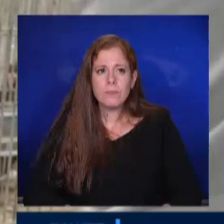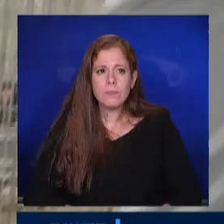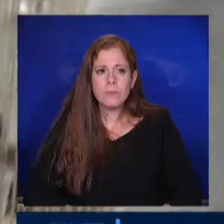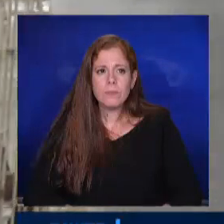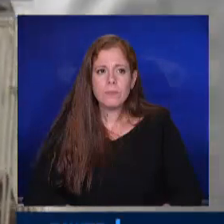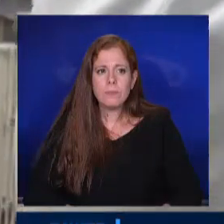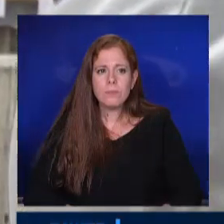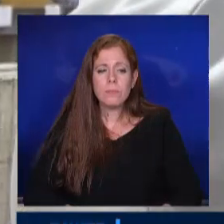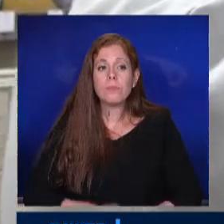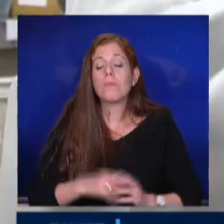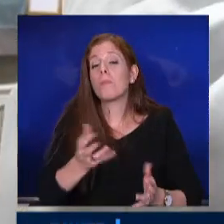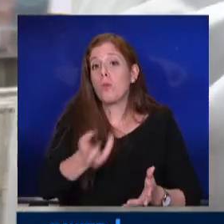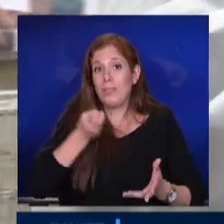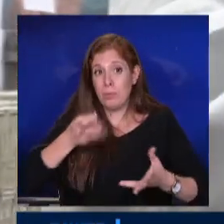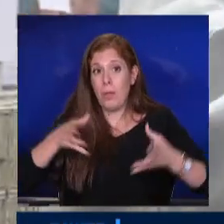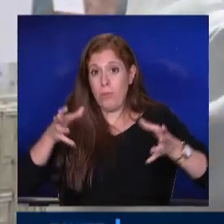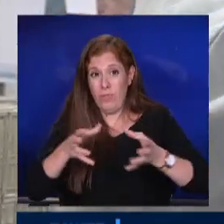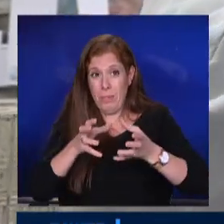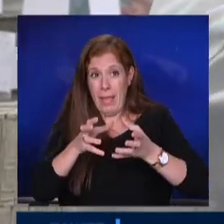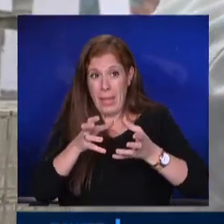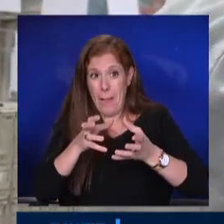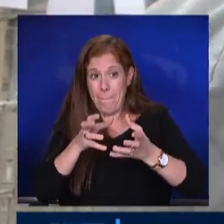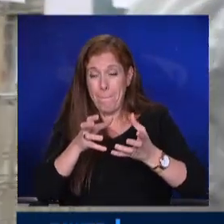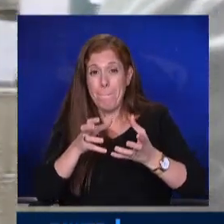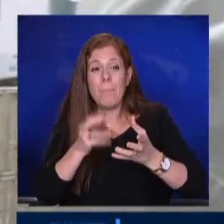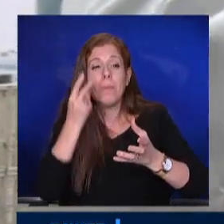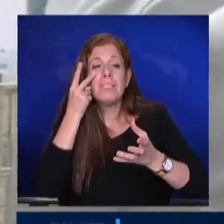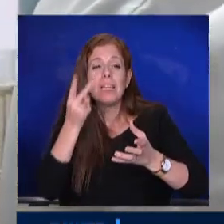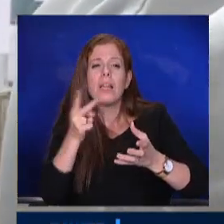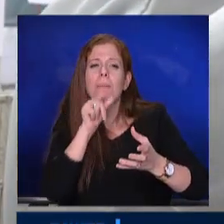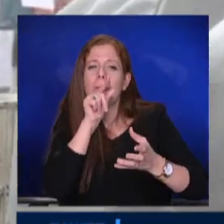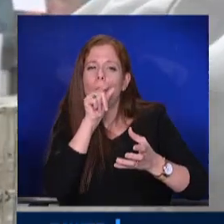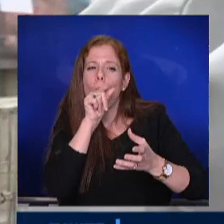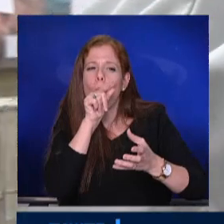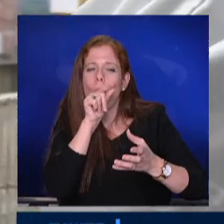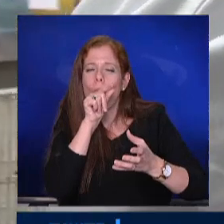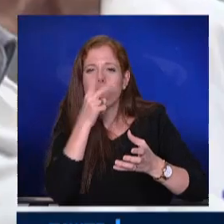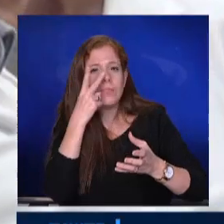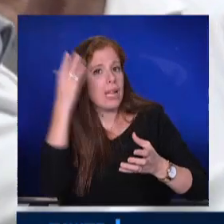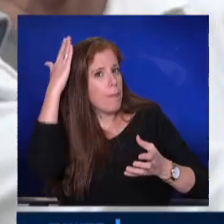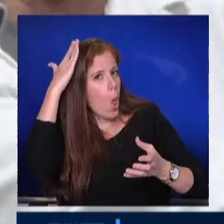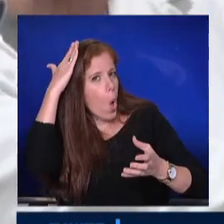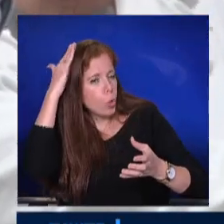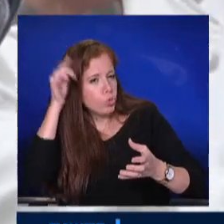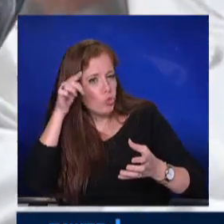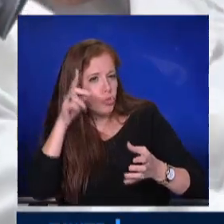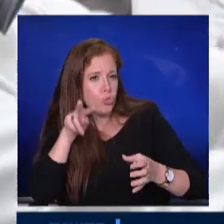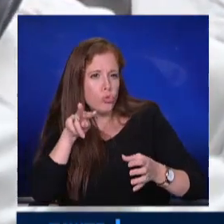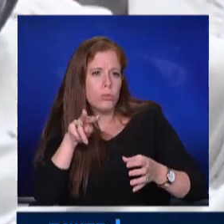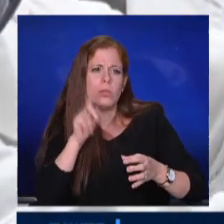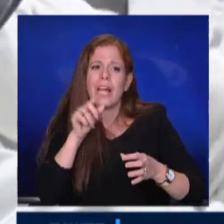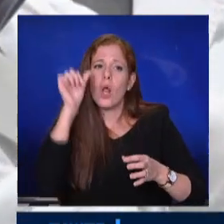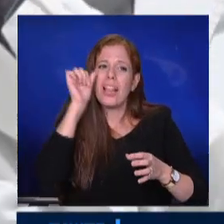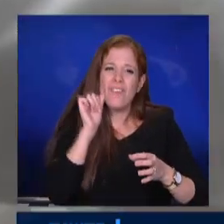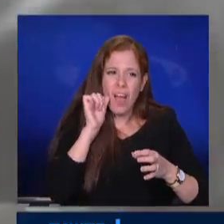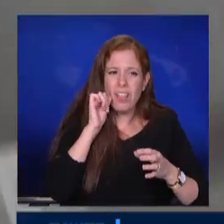And we take it out, we take it in our hands, and then we look to the beak, look to the head. Should be white in the front,